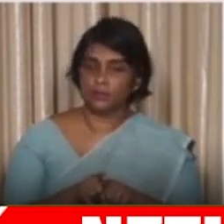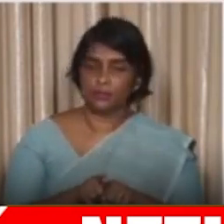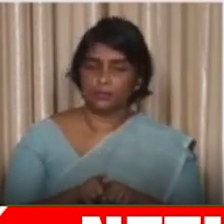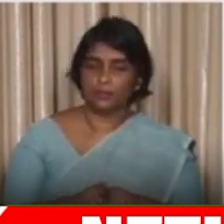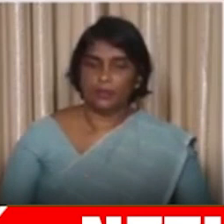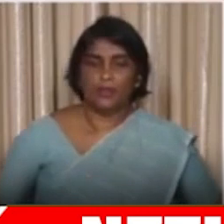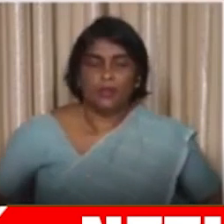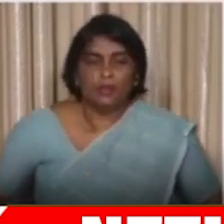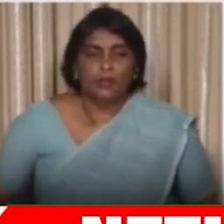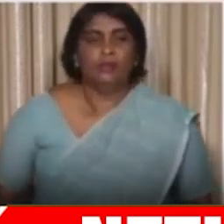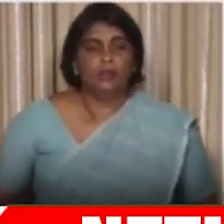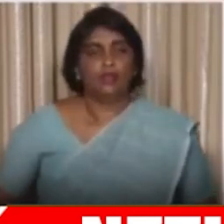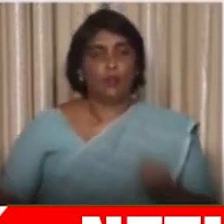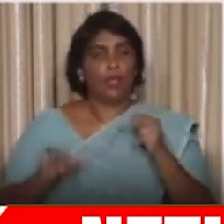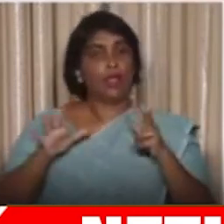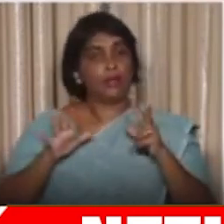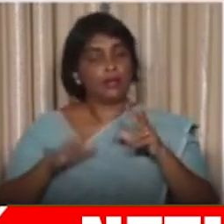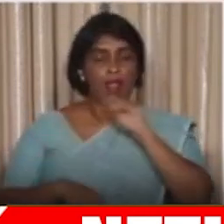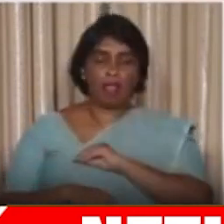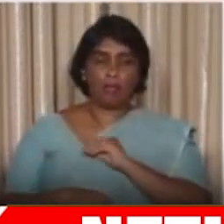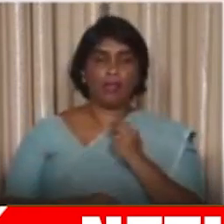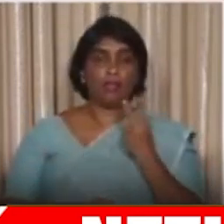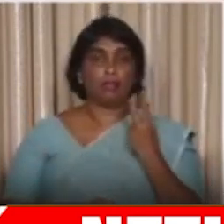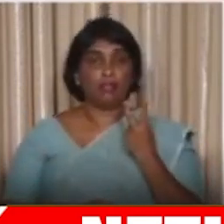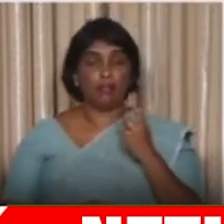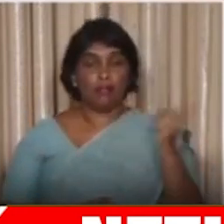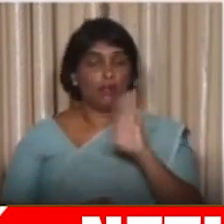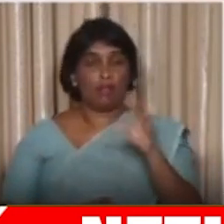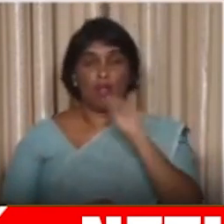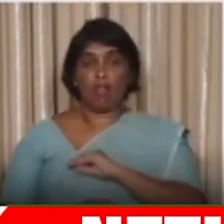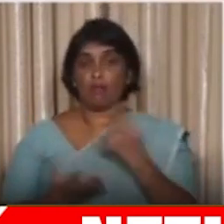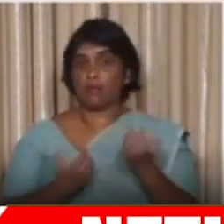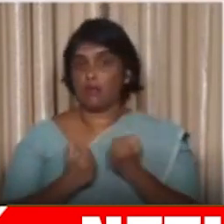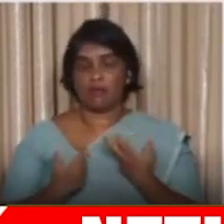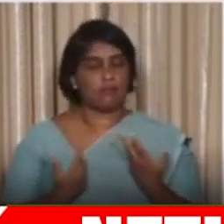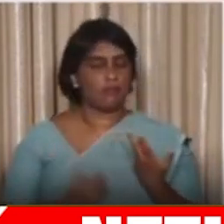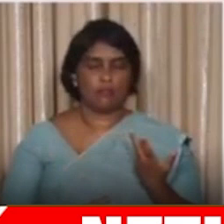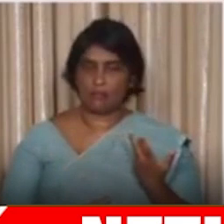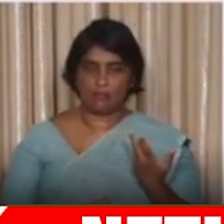රුපියල් 800ක් ලාභ ගන්න එක රුපියල් 2000ක් එකපාර ලාභ ගන්න බෑ.